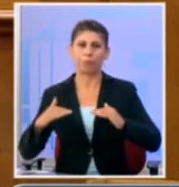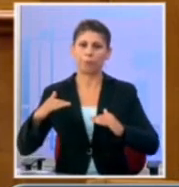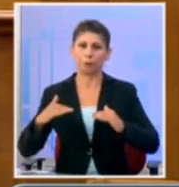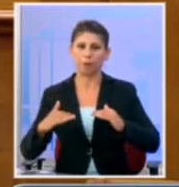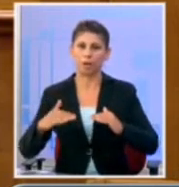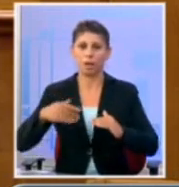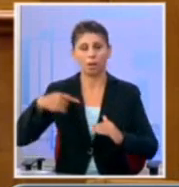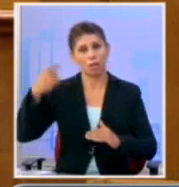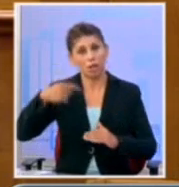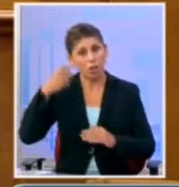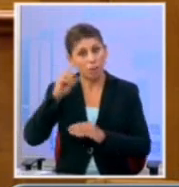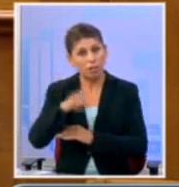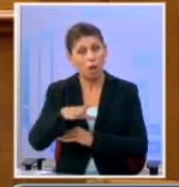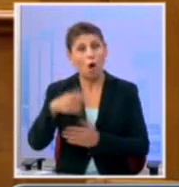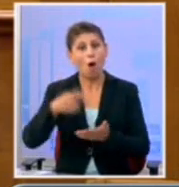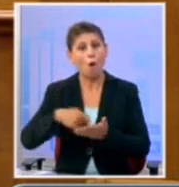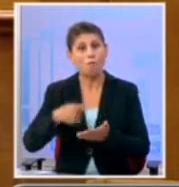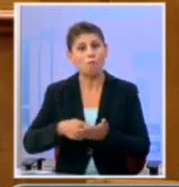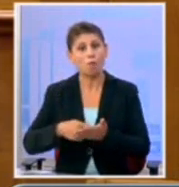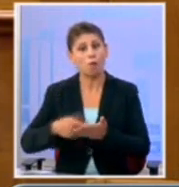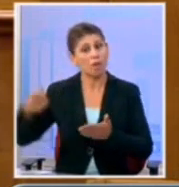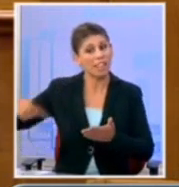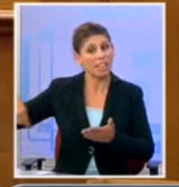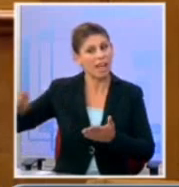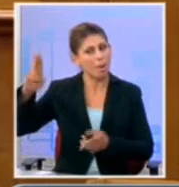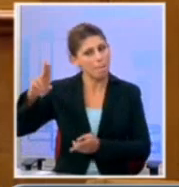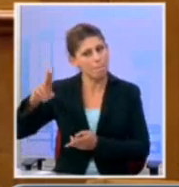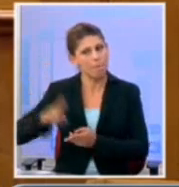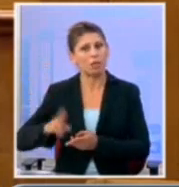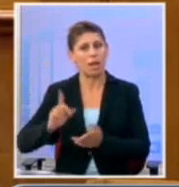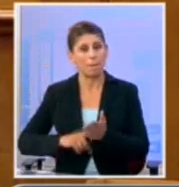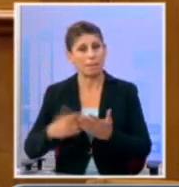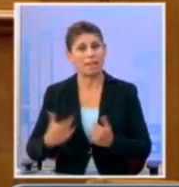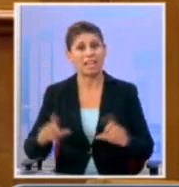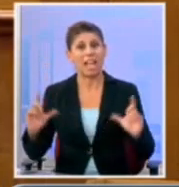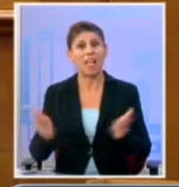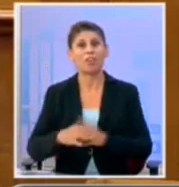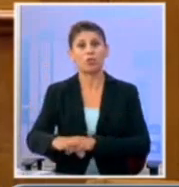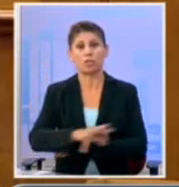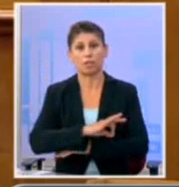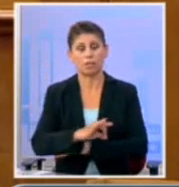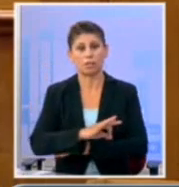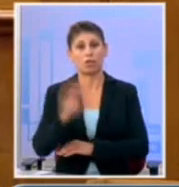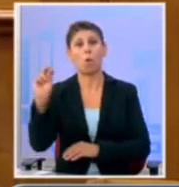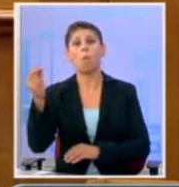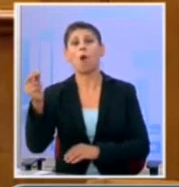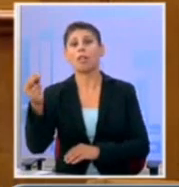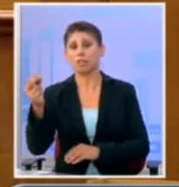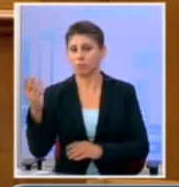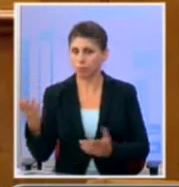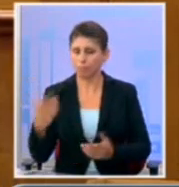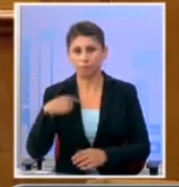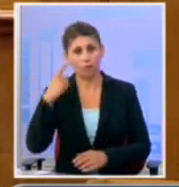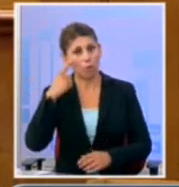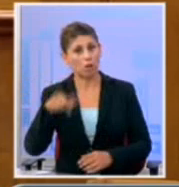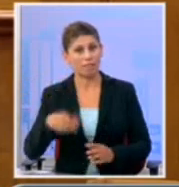όπου οι φόροι υπέρ τρίτων μειώνονται, αλλά πρέπει να υπάρχει ένας εθνικός σχεδιασμός για το πολιτισμό. Νομίζω